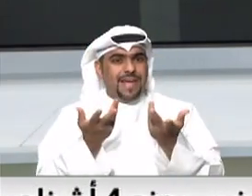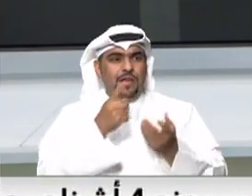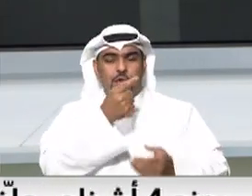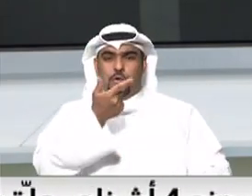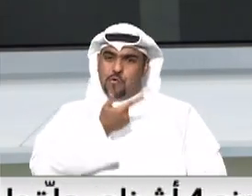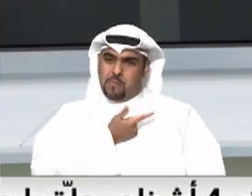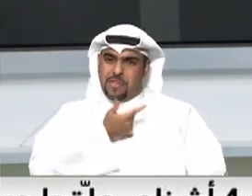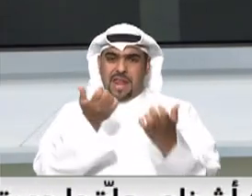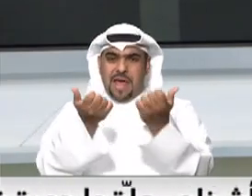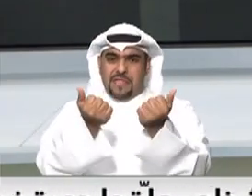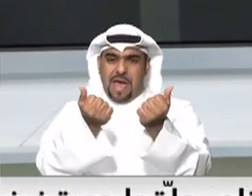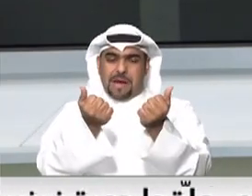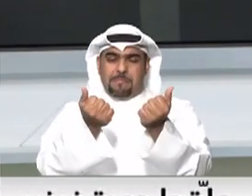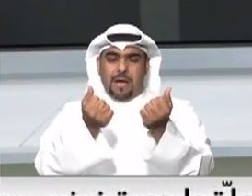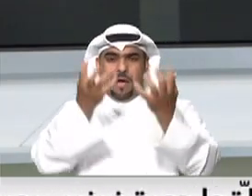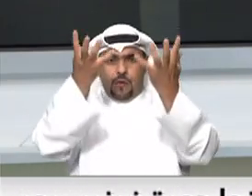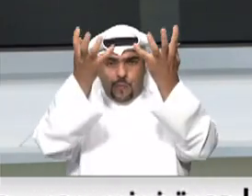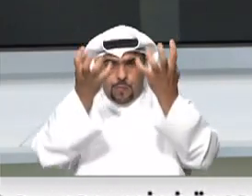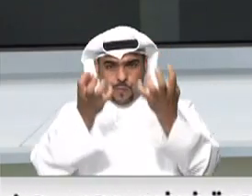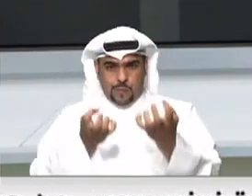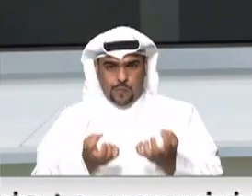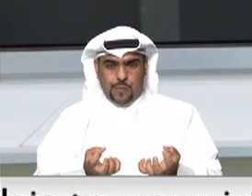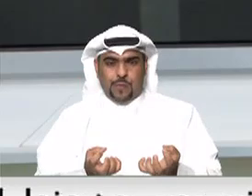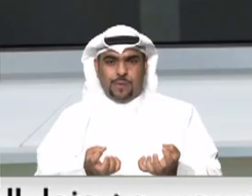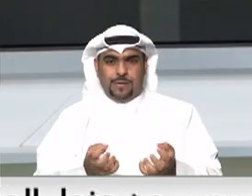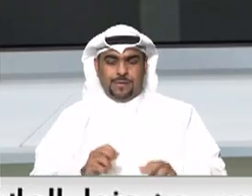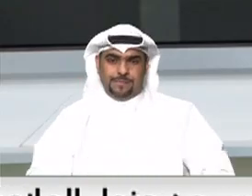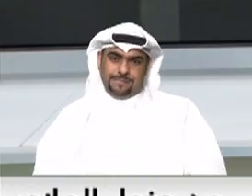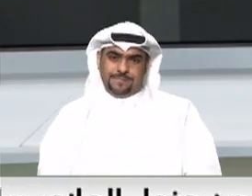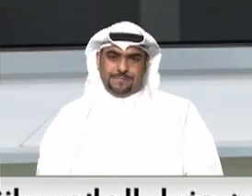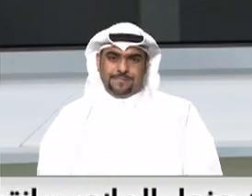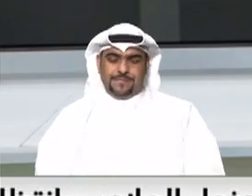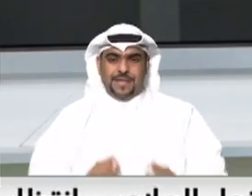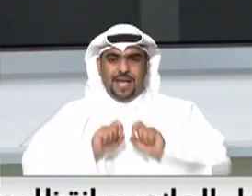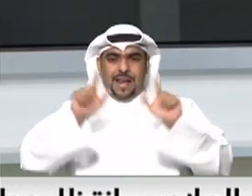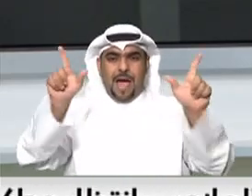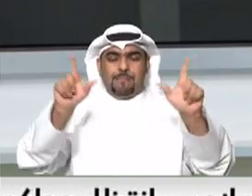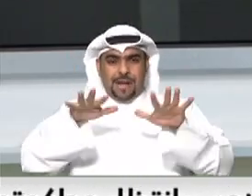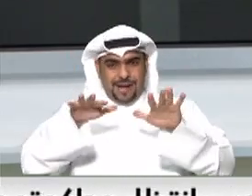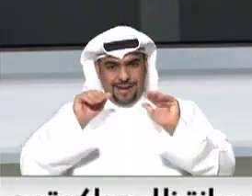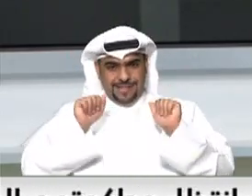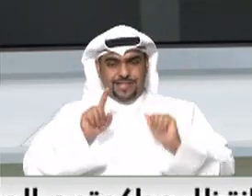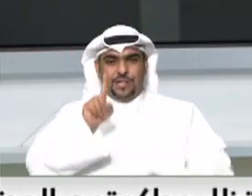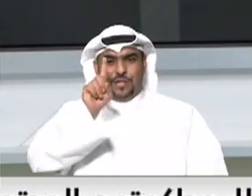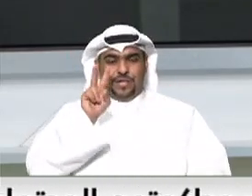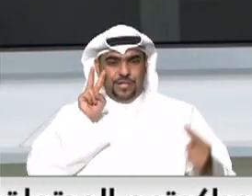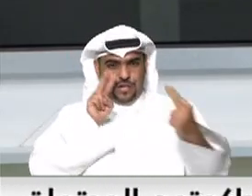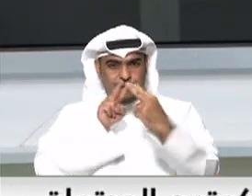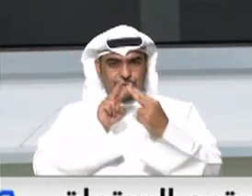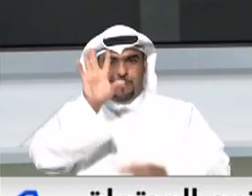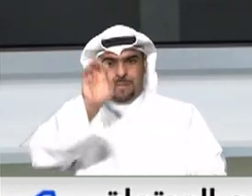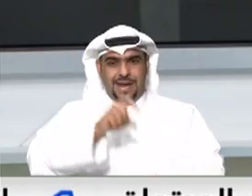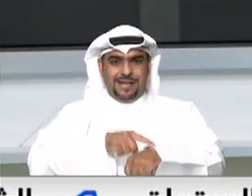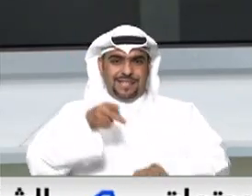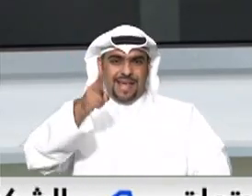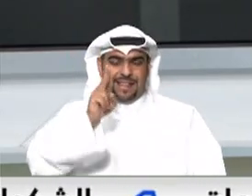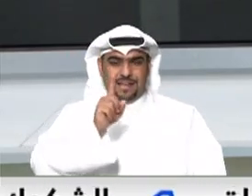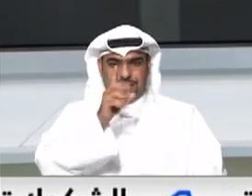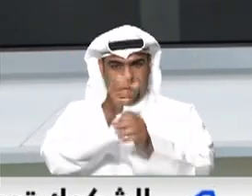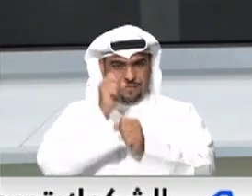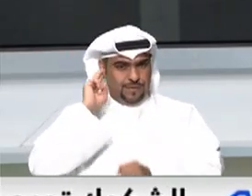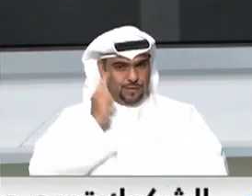ويانا اليوم وباكر لكن بعد ذلك راح تتراجع اسرتنا الجويه تنتهي والان نعود للطرف الاخر والاستديو لاستكمال